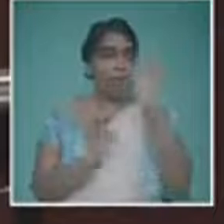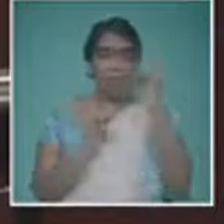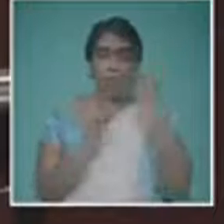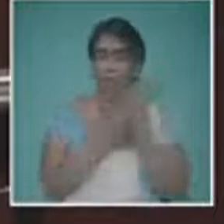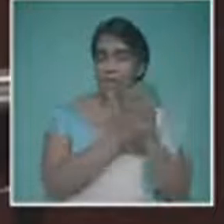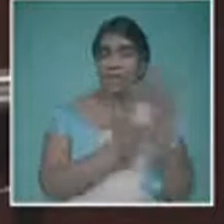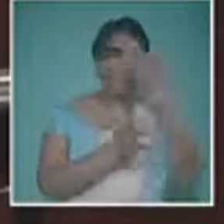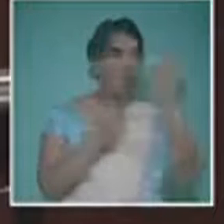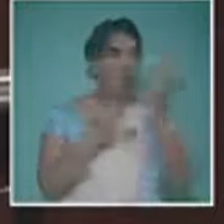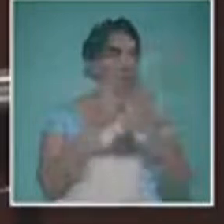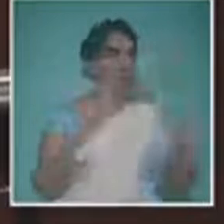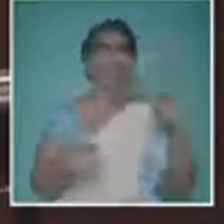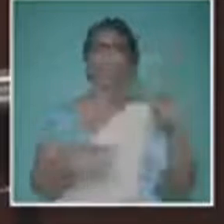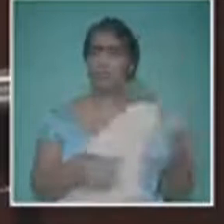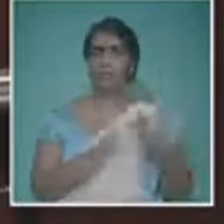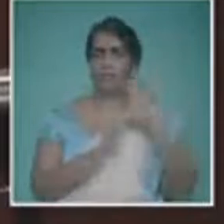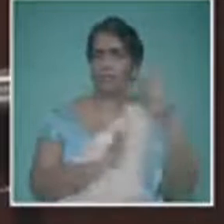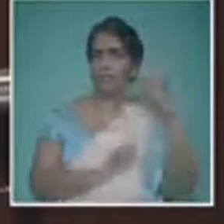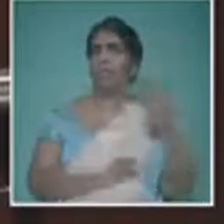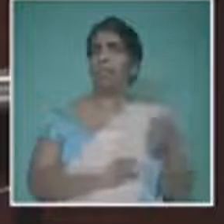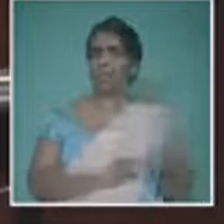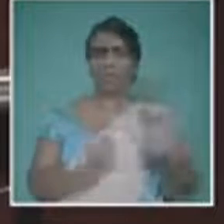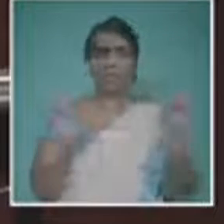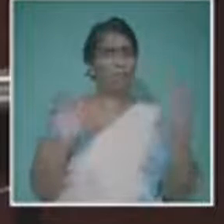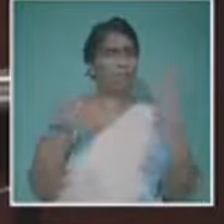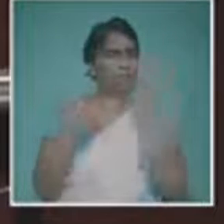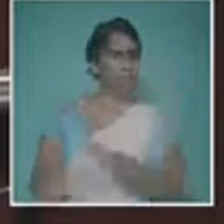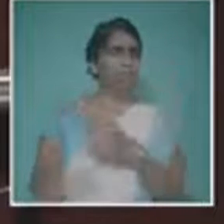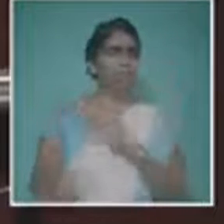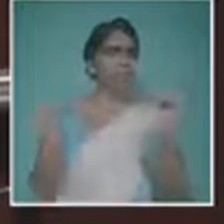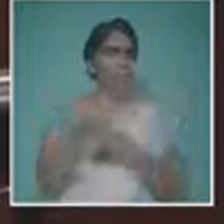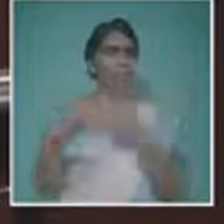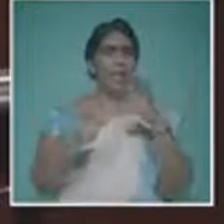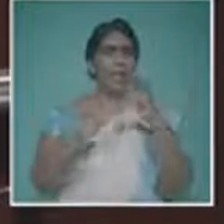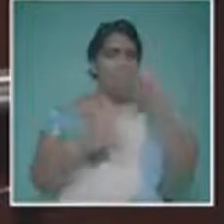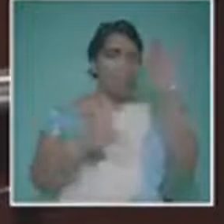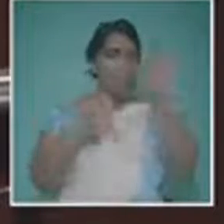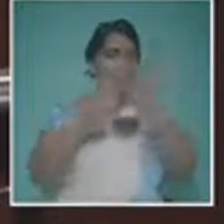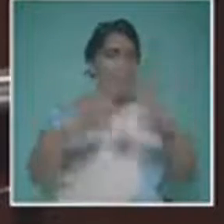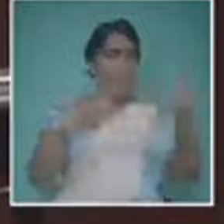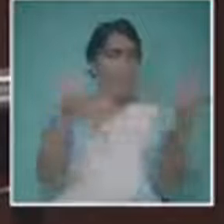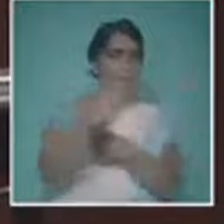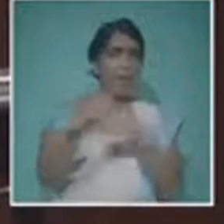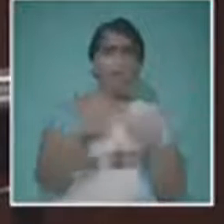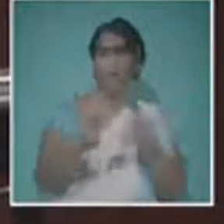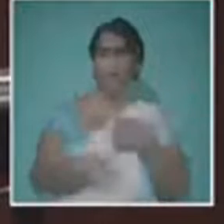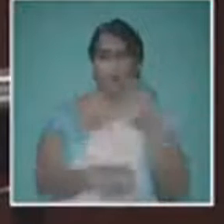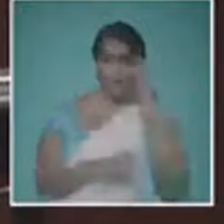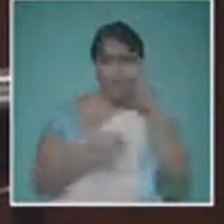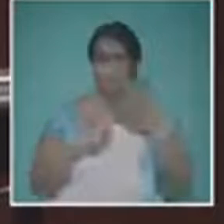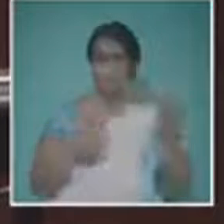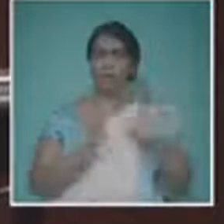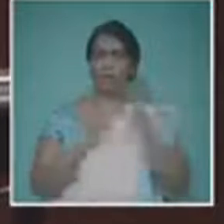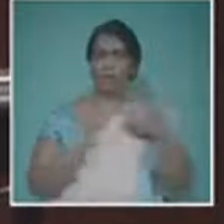இருக்கின்ற பொழுது நாங்கள் அதை பார்த்து கொண்டிருக்க முடியாது. எங்களுடைய கவலைகளை இந்த நேரத்தில் நாங்கள் உங்களுக்கு